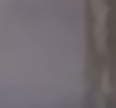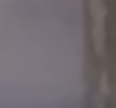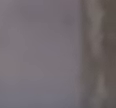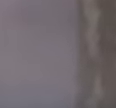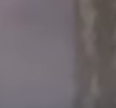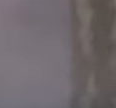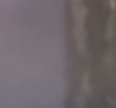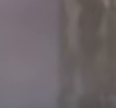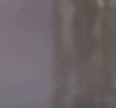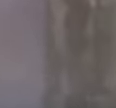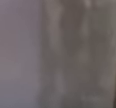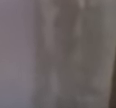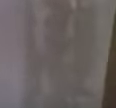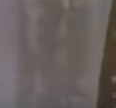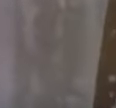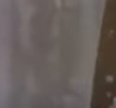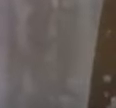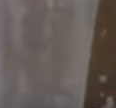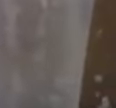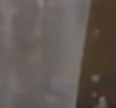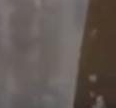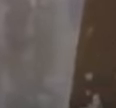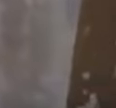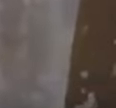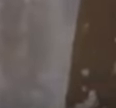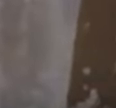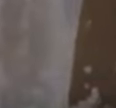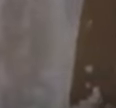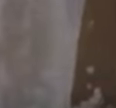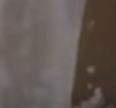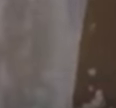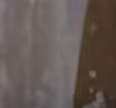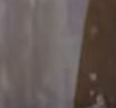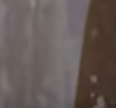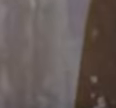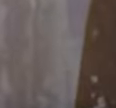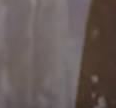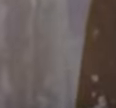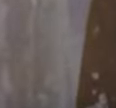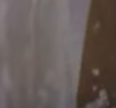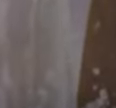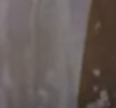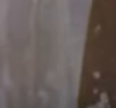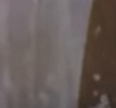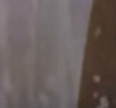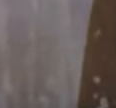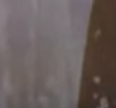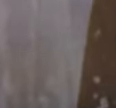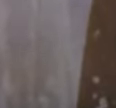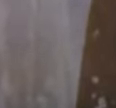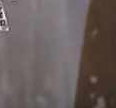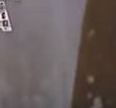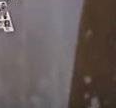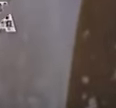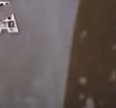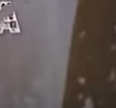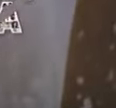Kekal berjuang, jiwa membara. Kita harung arus cita, kita daki puncak